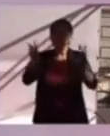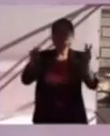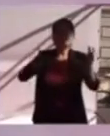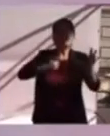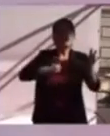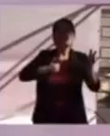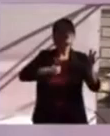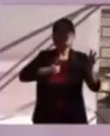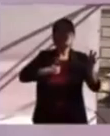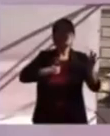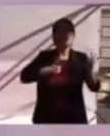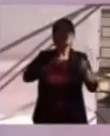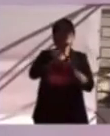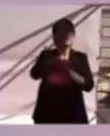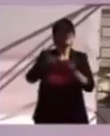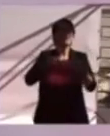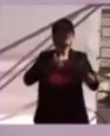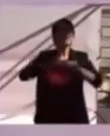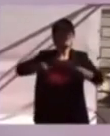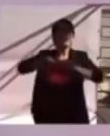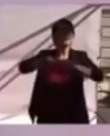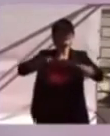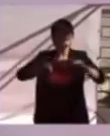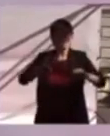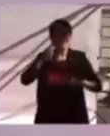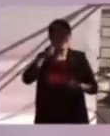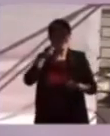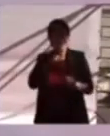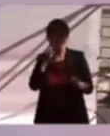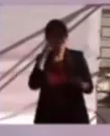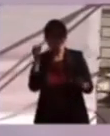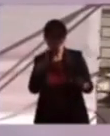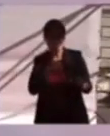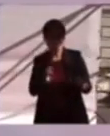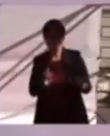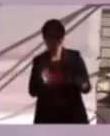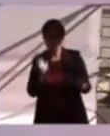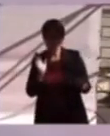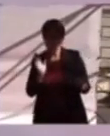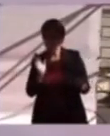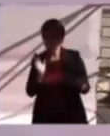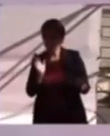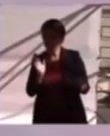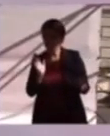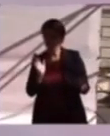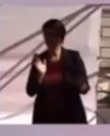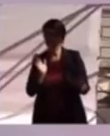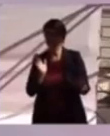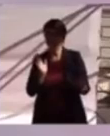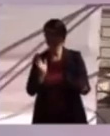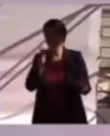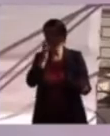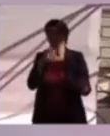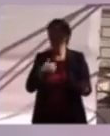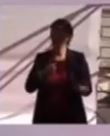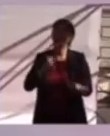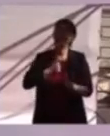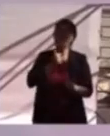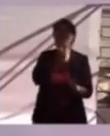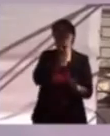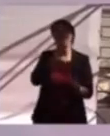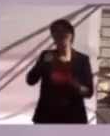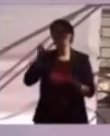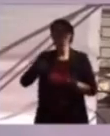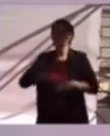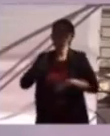fantin tali al sensore dimenticata ma uno degli oggetti era l'idea che ognuno era padroni in casa sua come si diceva nella sua regione